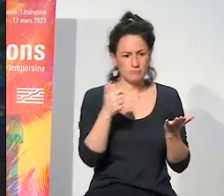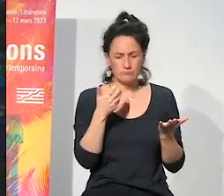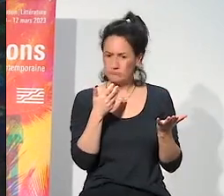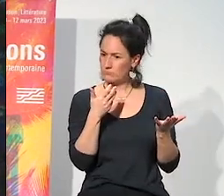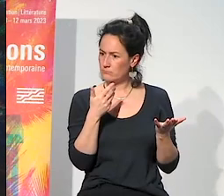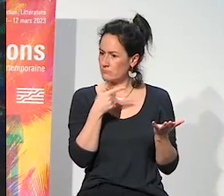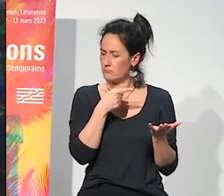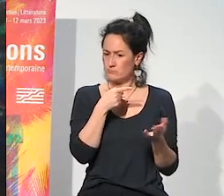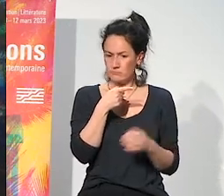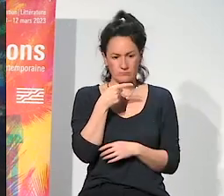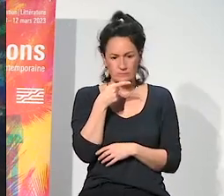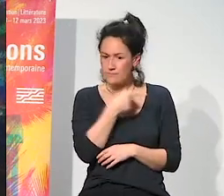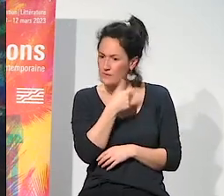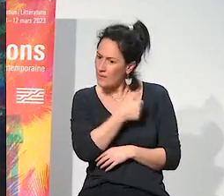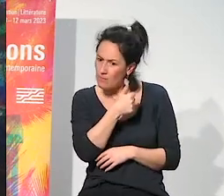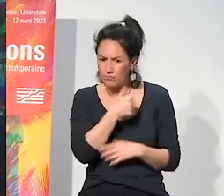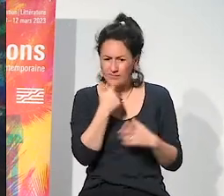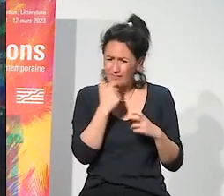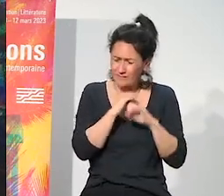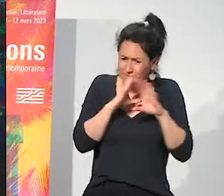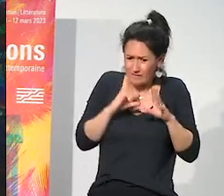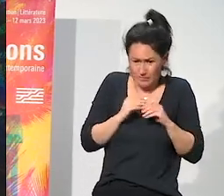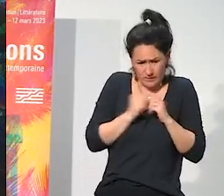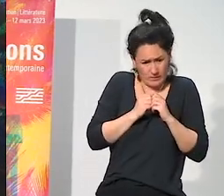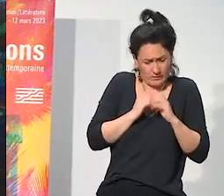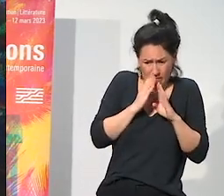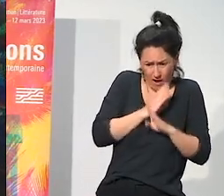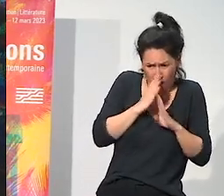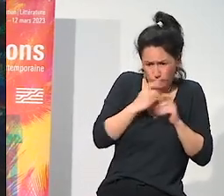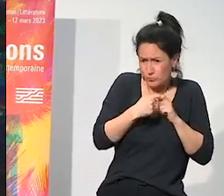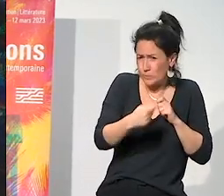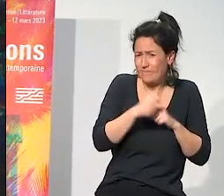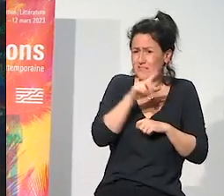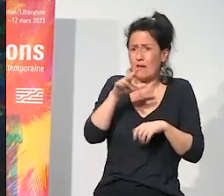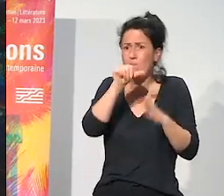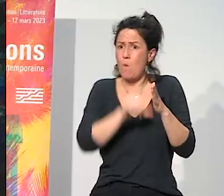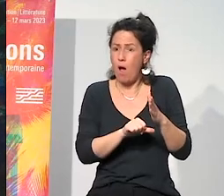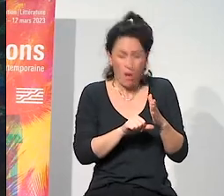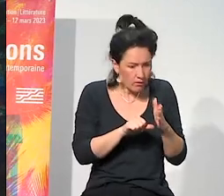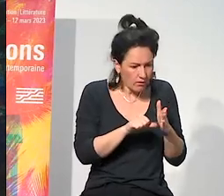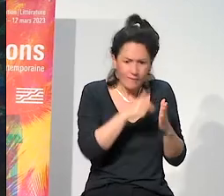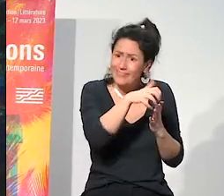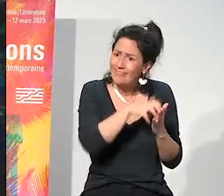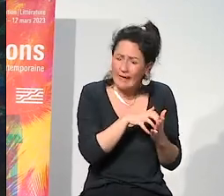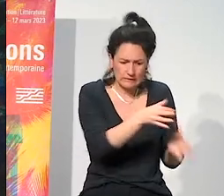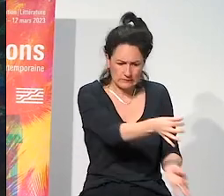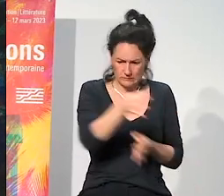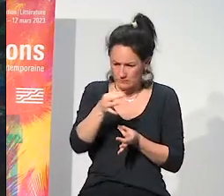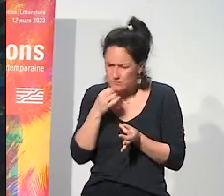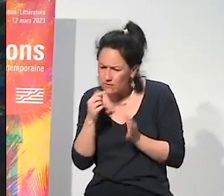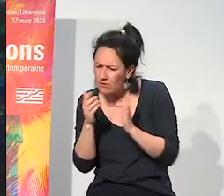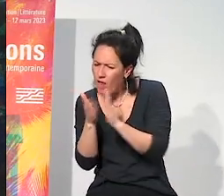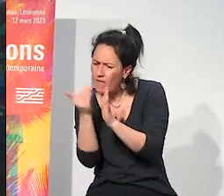qui dépeint le fait qu'elle est cachée avec sa famille pendant 25 mois, qu'est-ce qu'on fait de ce texte? Ils enlèvent toutes les parties... où